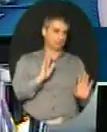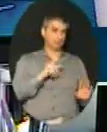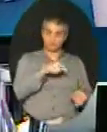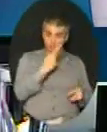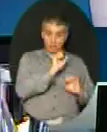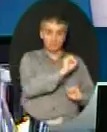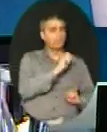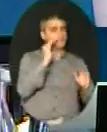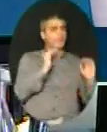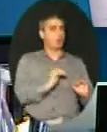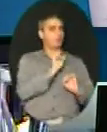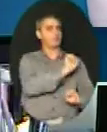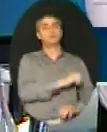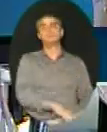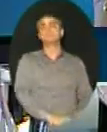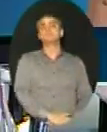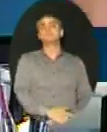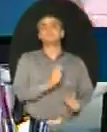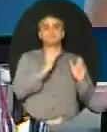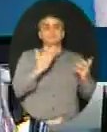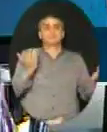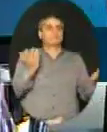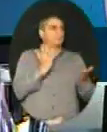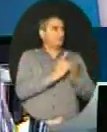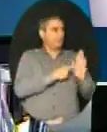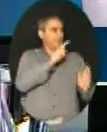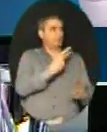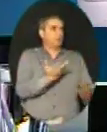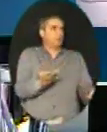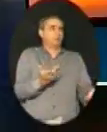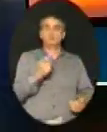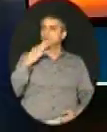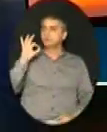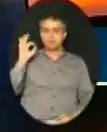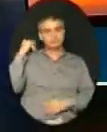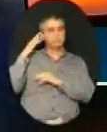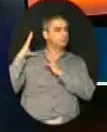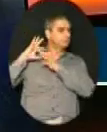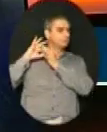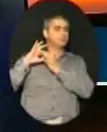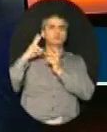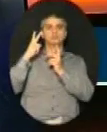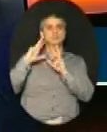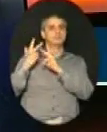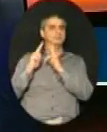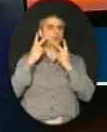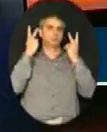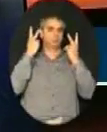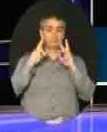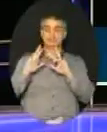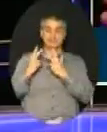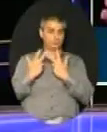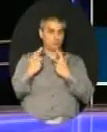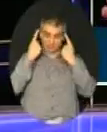יותר גיבוי? פחות גיבוי. פחות גיבוי. טוב, בוא נחלק חד משמעי. שס הייתה בנויה לאורך כל השנים משני ציבורים משמעותיים.